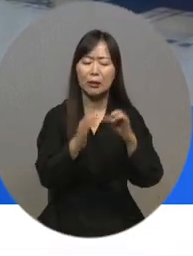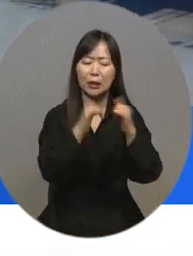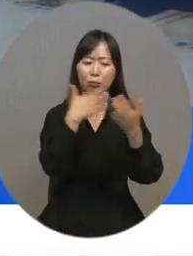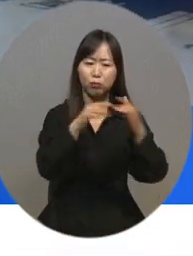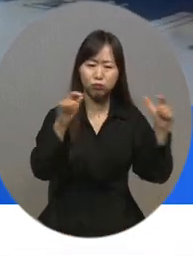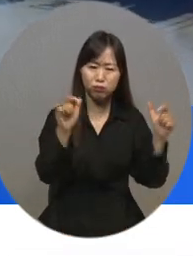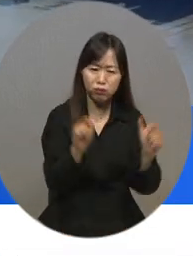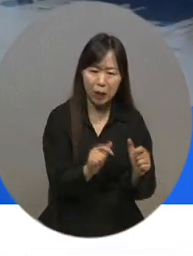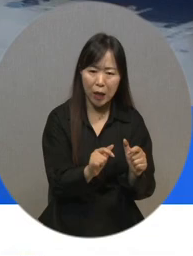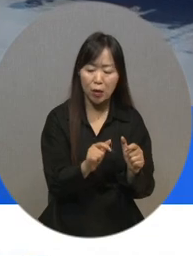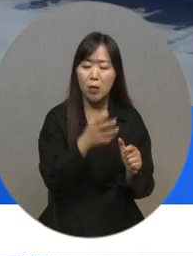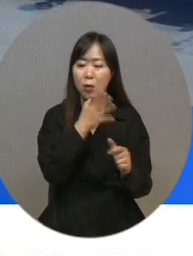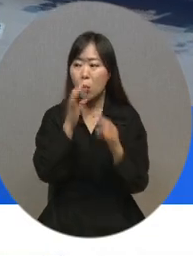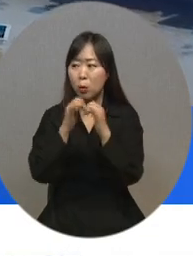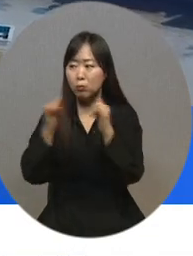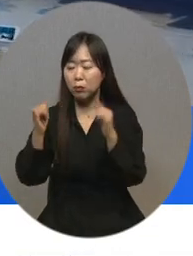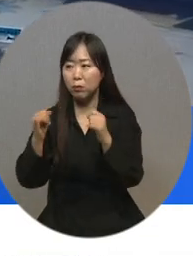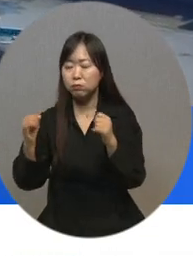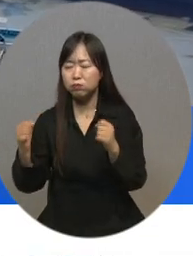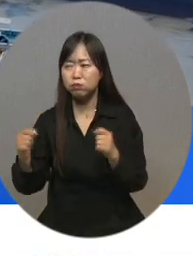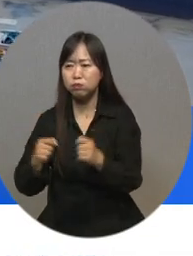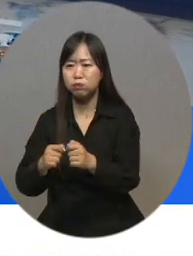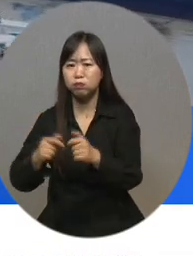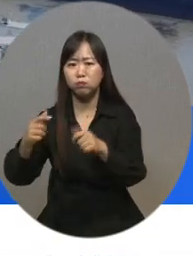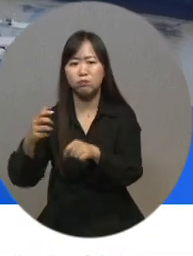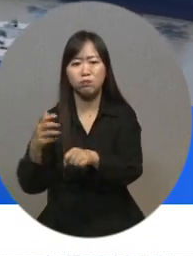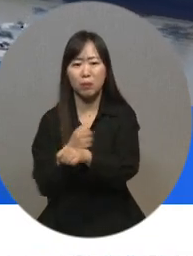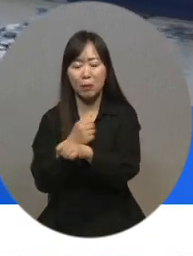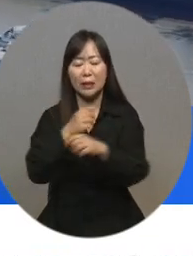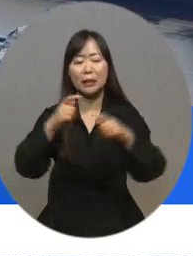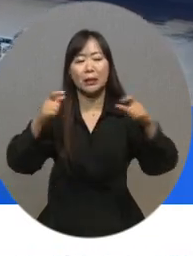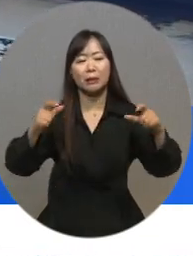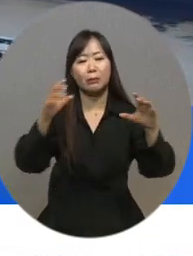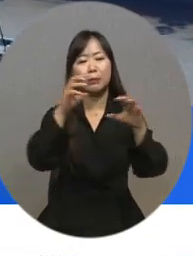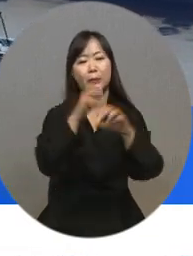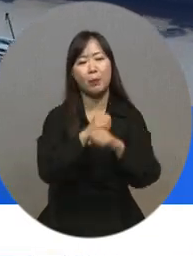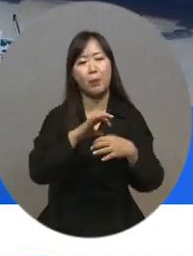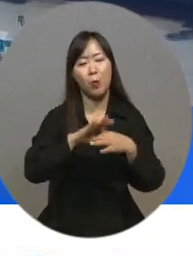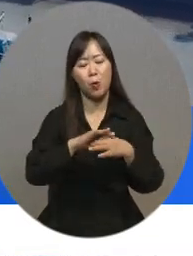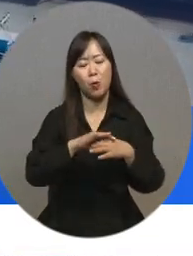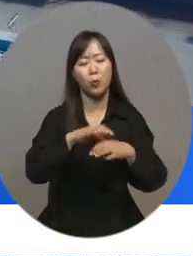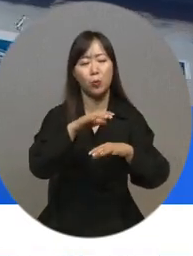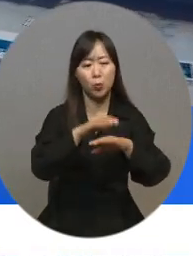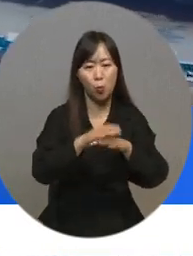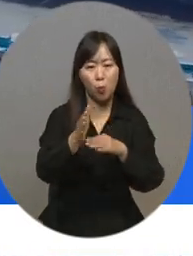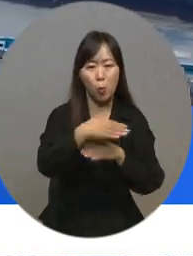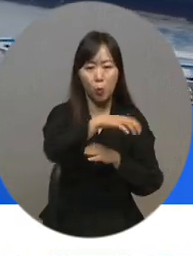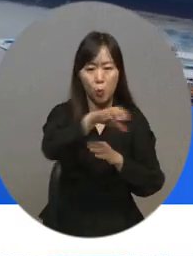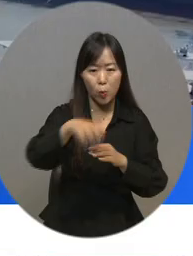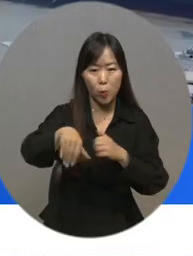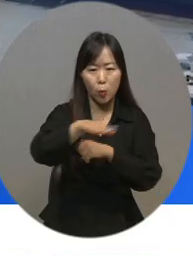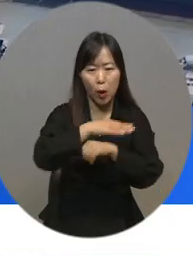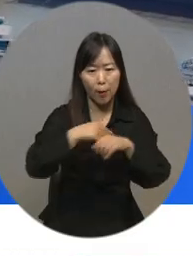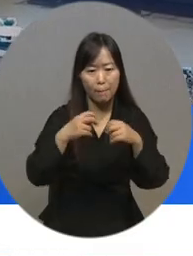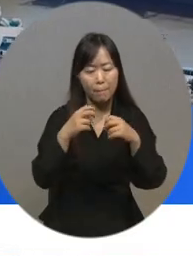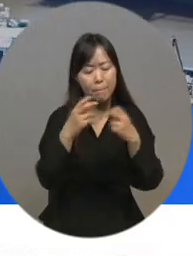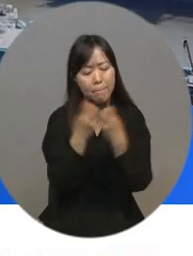감소와 급격한 고령화로 지역 소멸 유기에 놓여 있는 농어촌의 환경 대책 마련에도